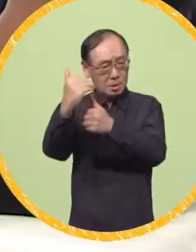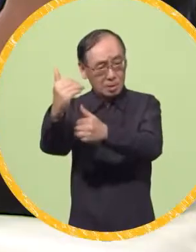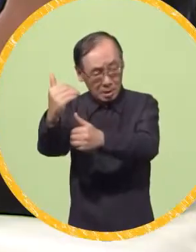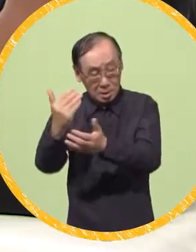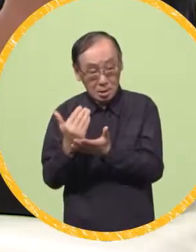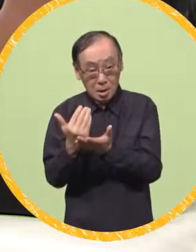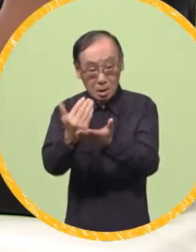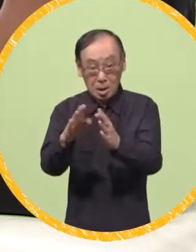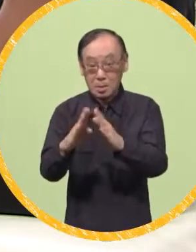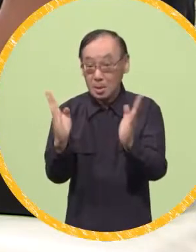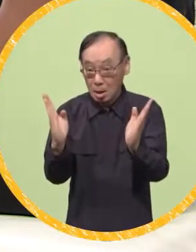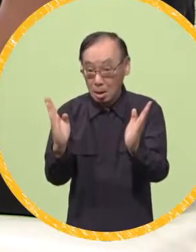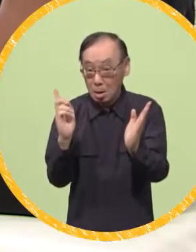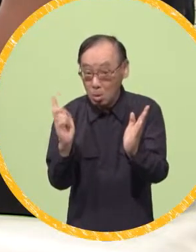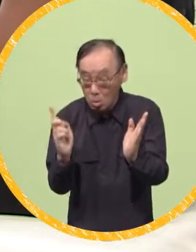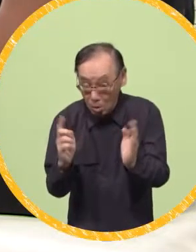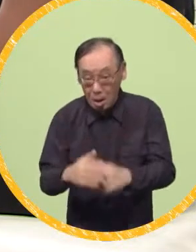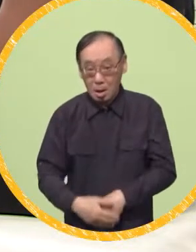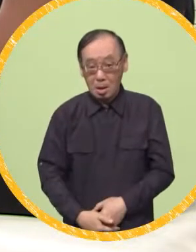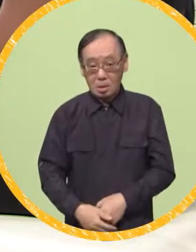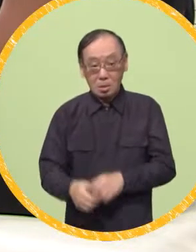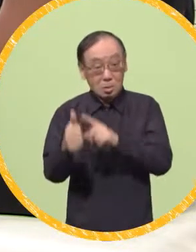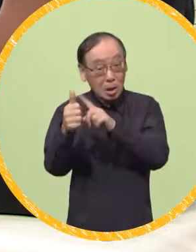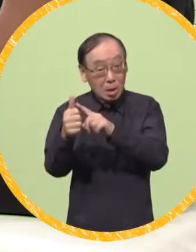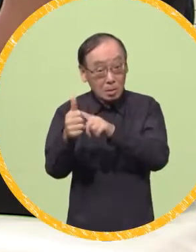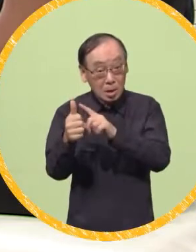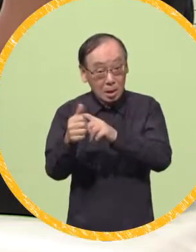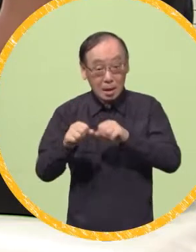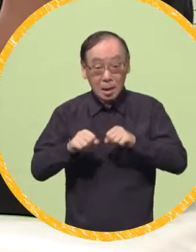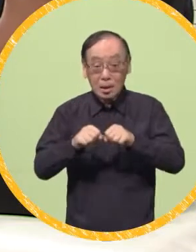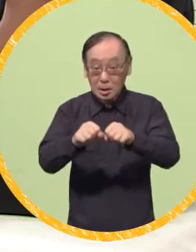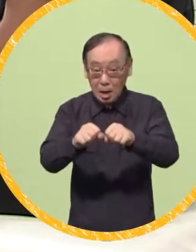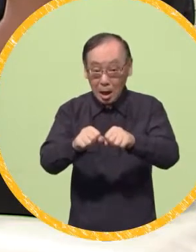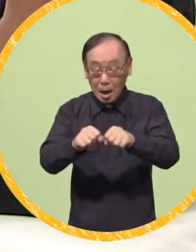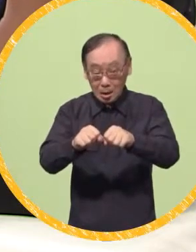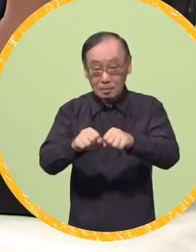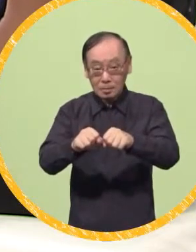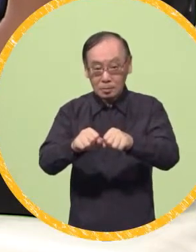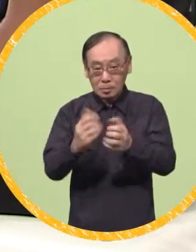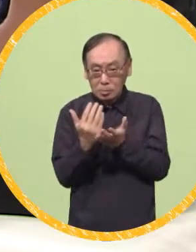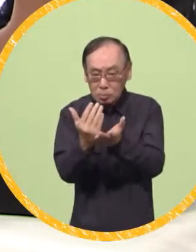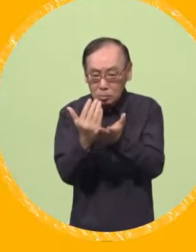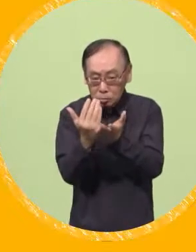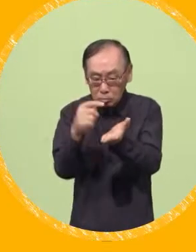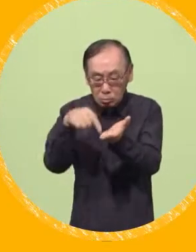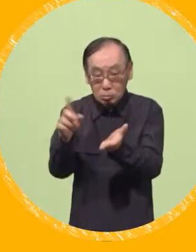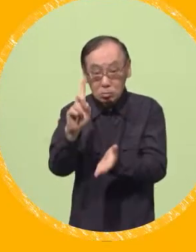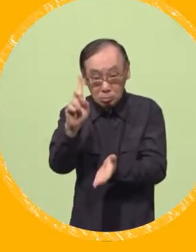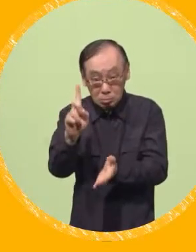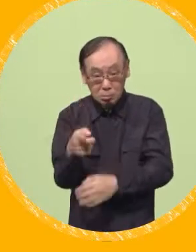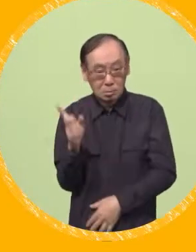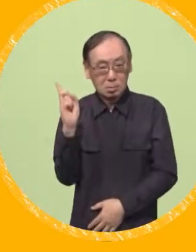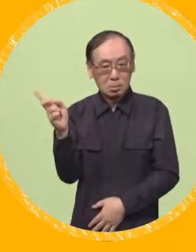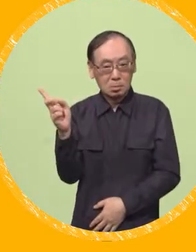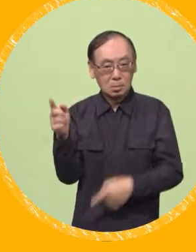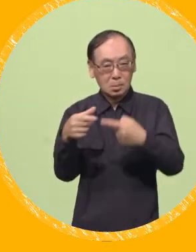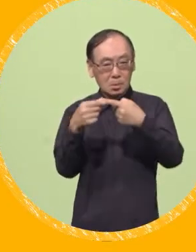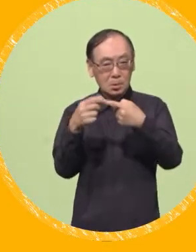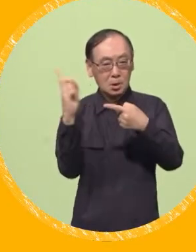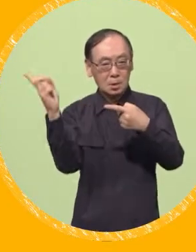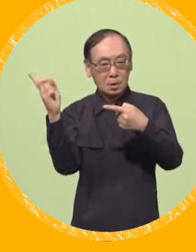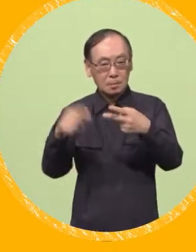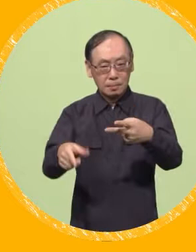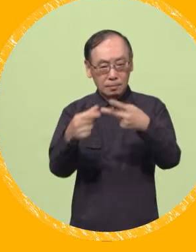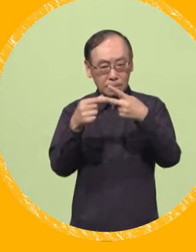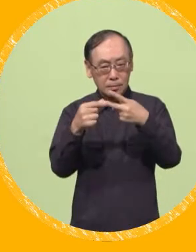セーリングつまり海上さんが行なっていた種目はどれでしょうか1レーサーな子ある急